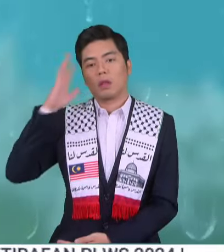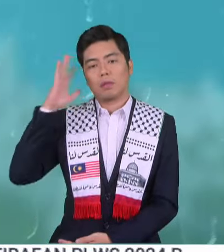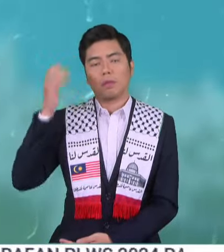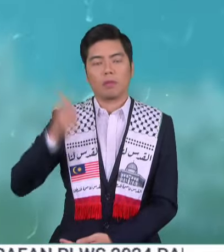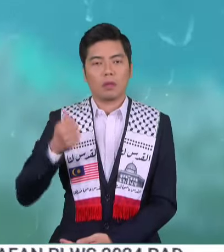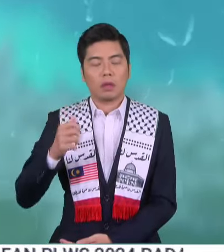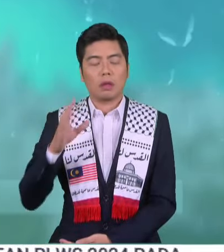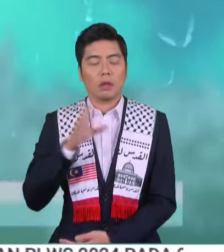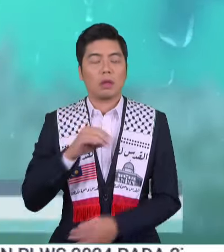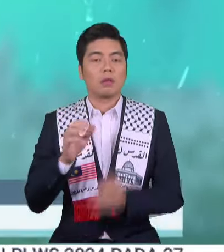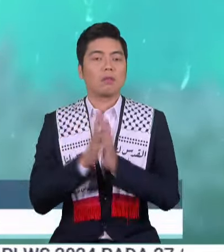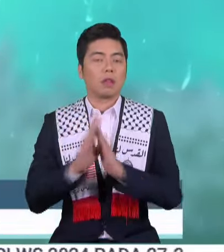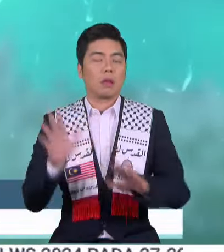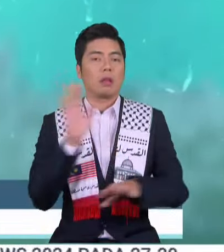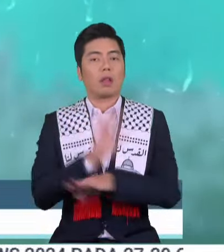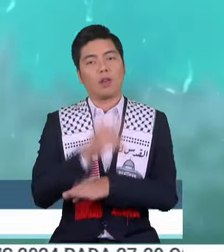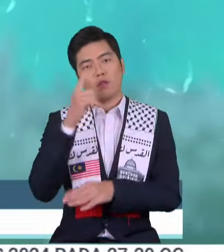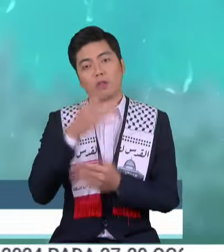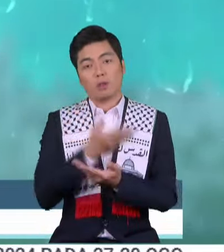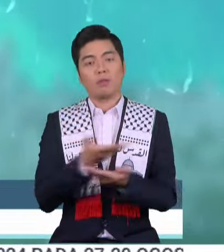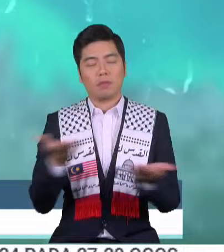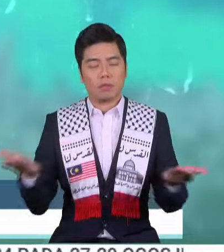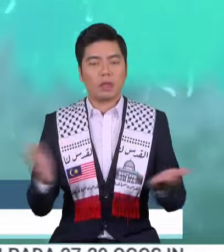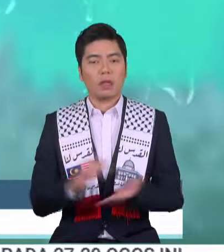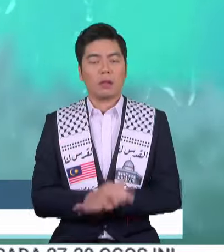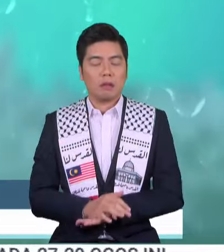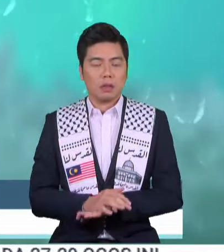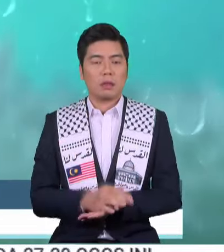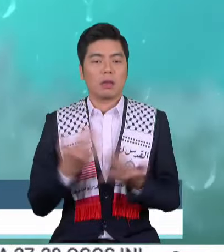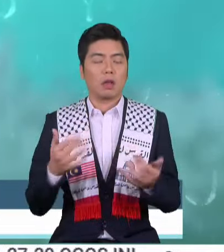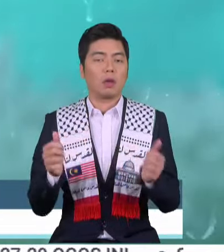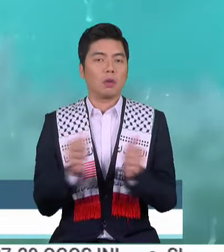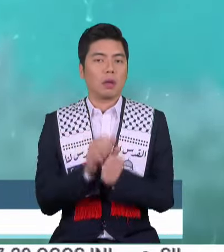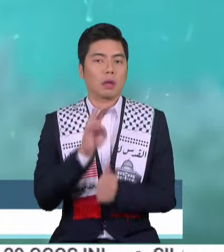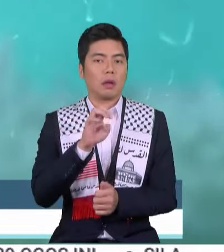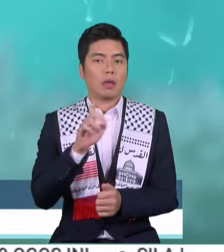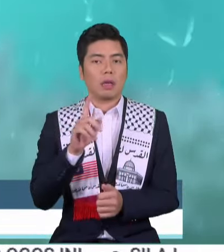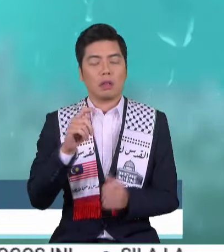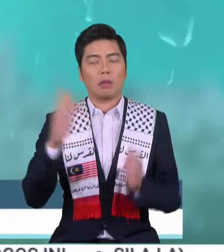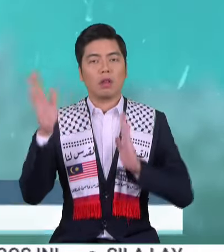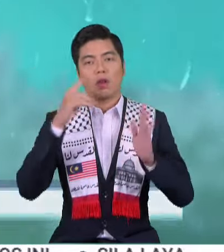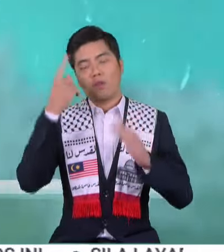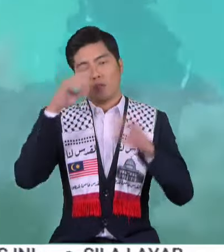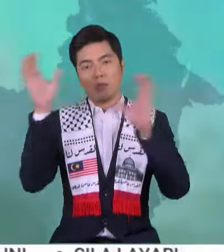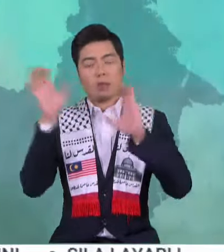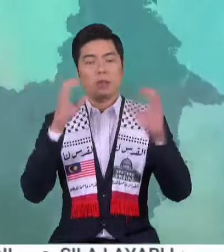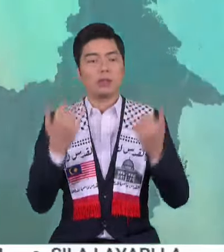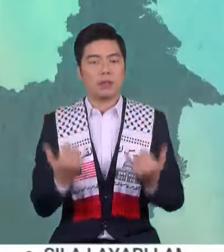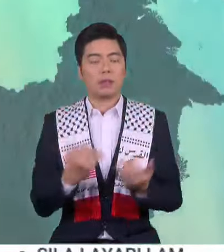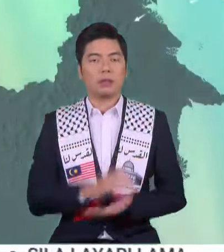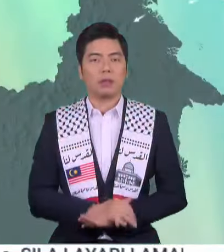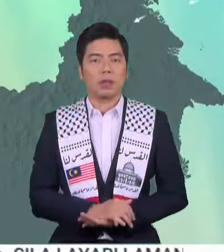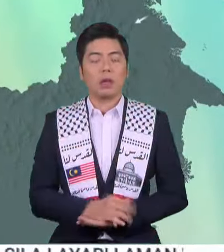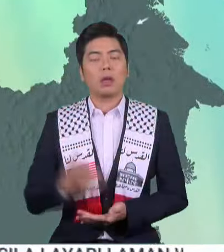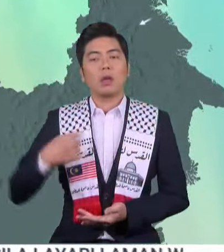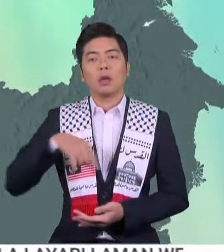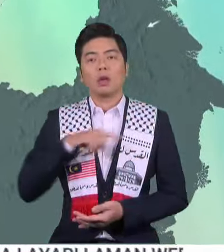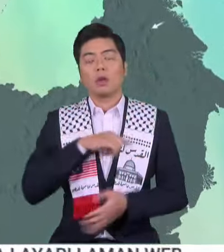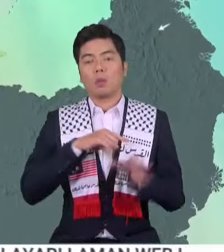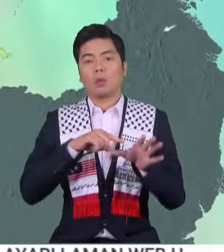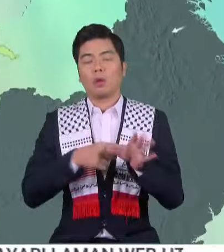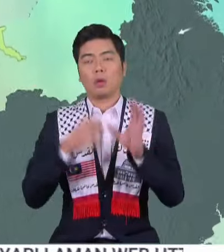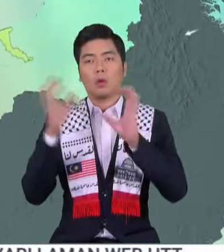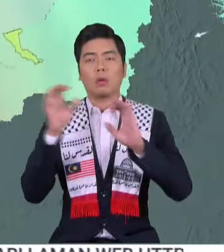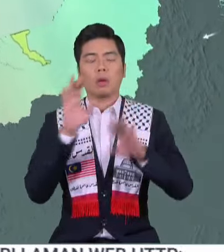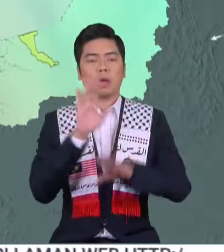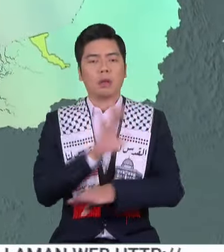Assalamualaikum dan selamat petang kepada semua penonton. Kembali lagi bersama Met Malaysia untuk laporan cuaca yang terkini. Baik, kita mulakan laporan cuaca pada petang ini